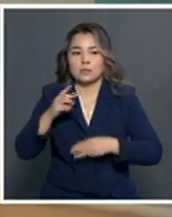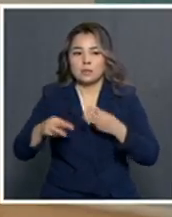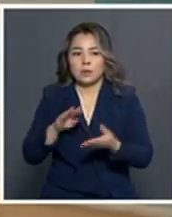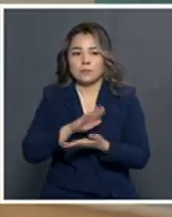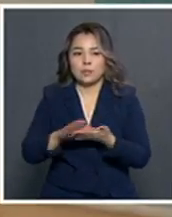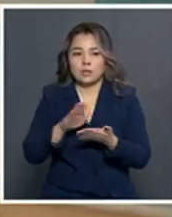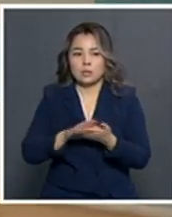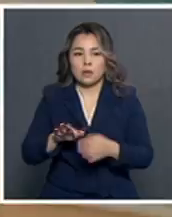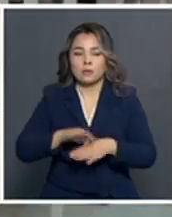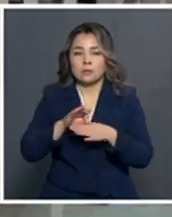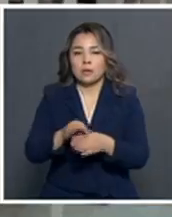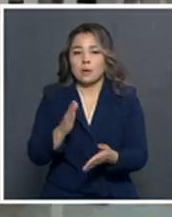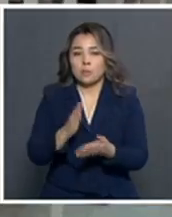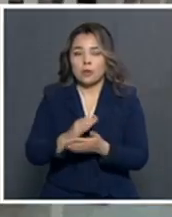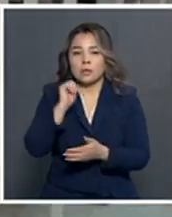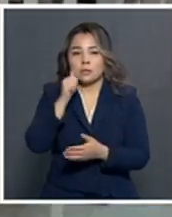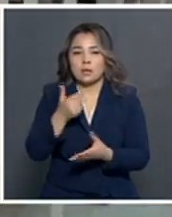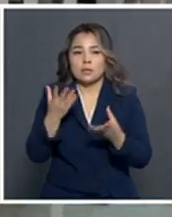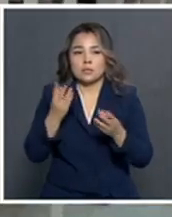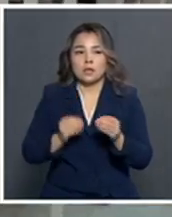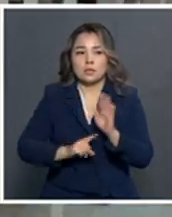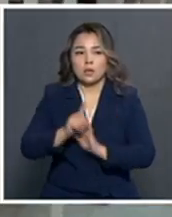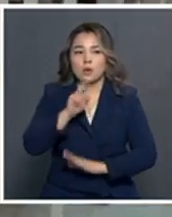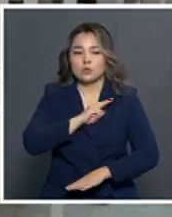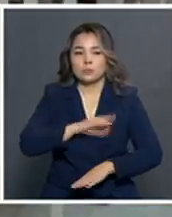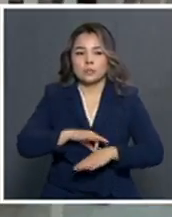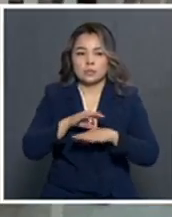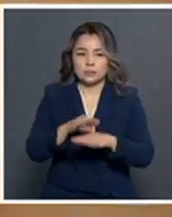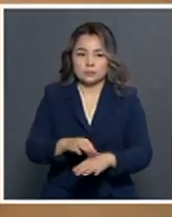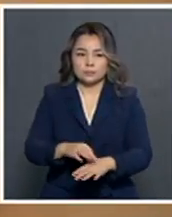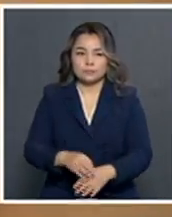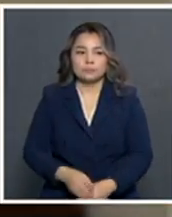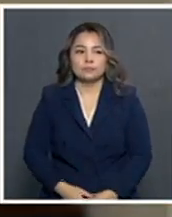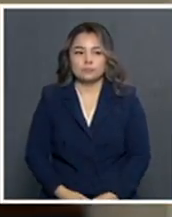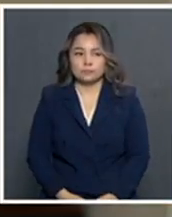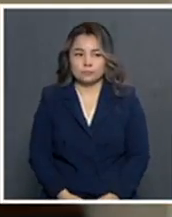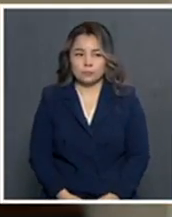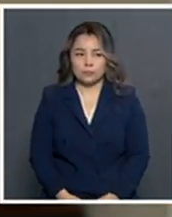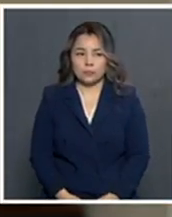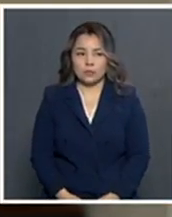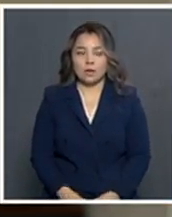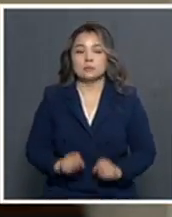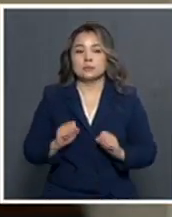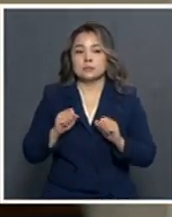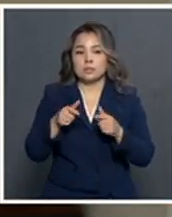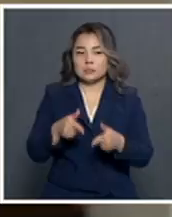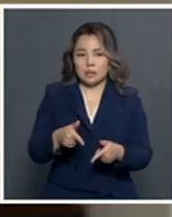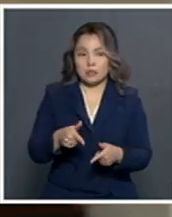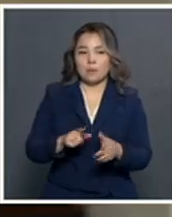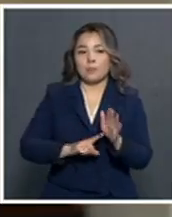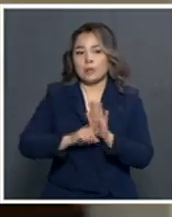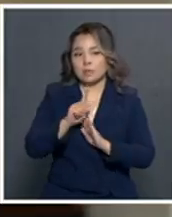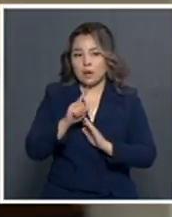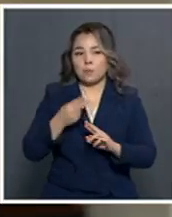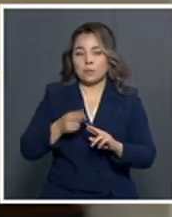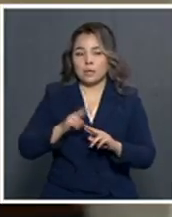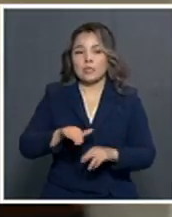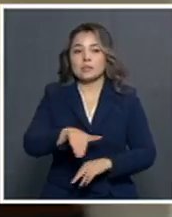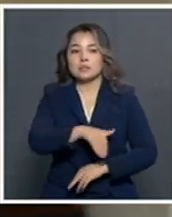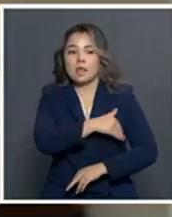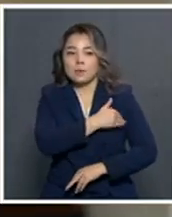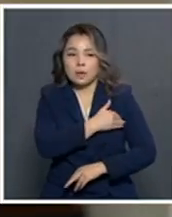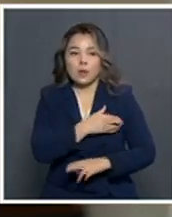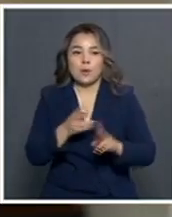өтті. Госпитальдар ертеңнен бастап жұмысқа кіріседі. Кіргеннен бастап оларды біріншіден